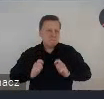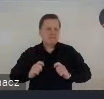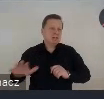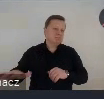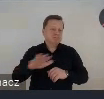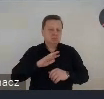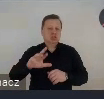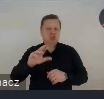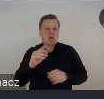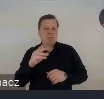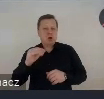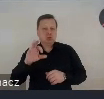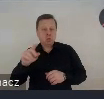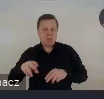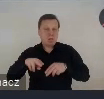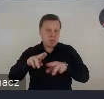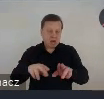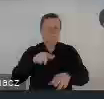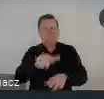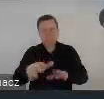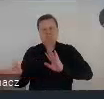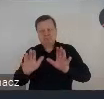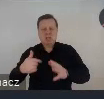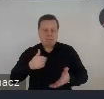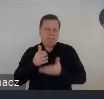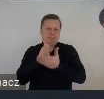nich należą.